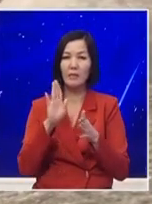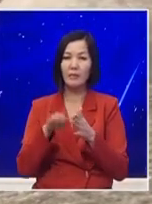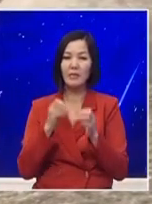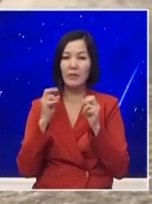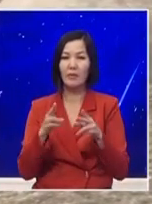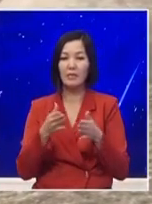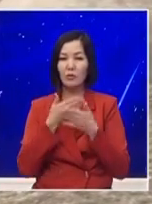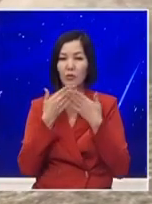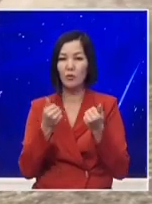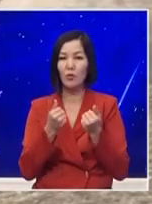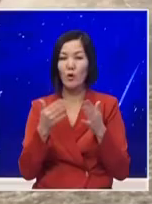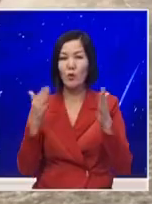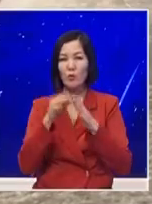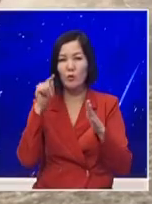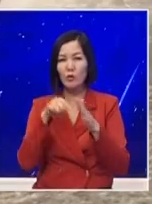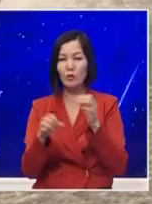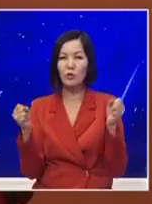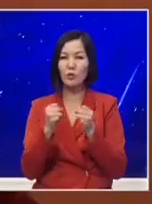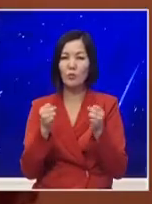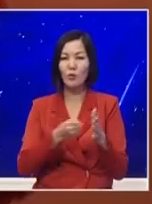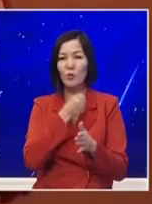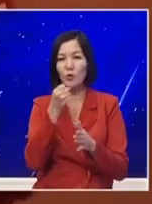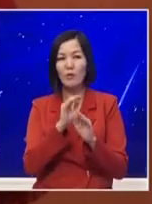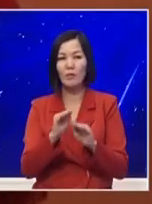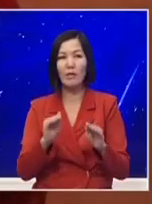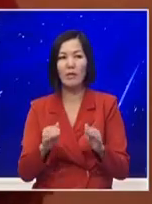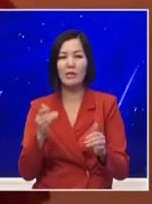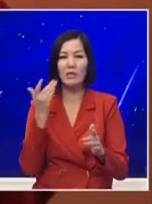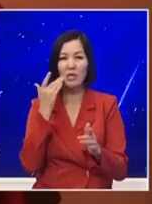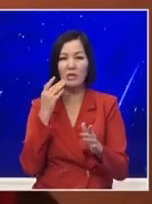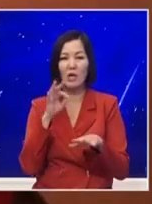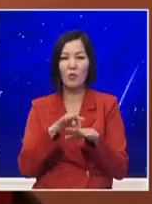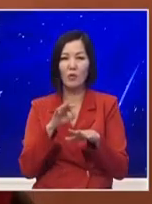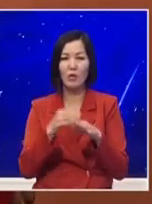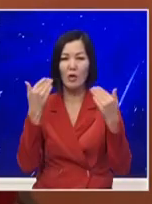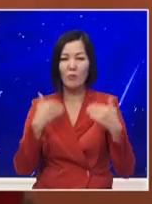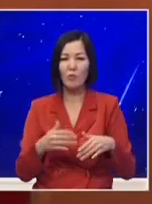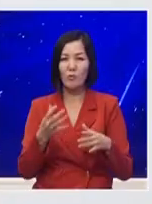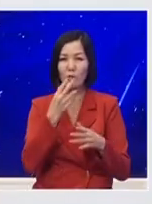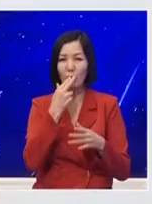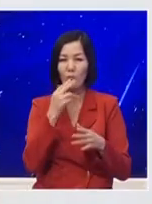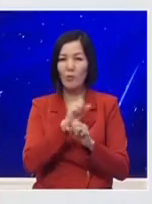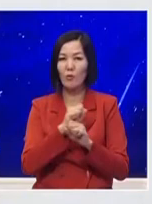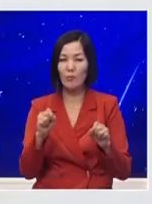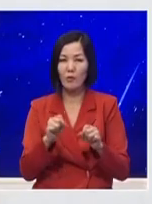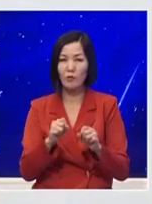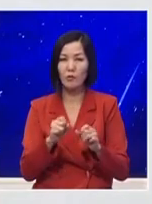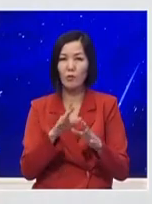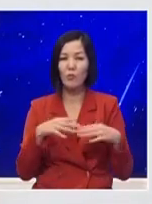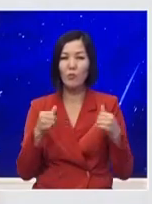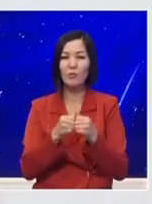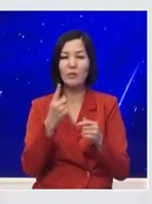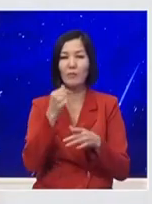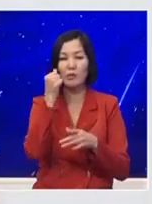Үй суық болған соң бұл үйдегі ересектер де балалар да жиі ауырады. Бойын жылытып, тұмауратпау үшін көп отбасы жыл